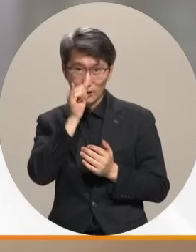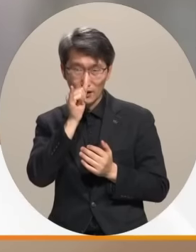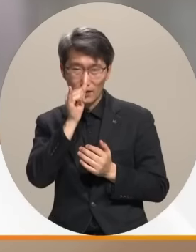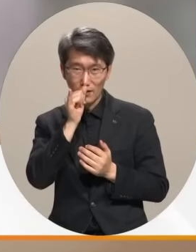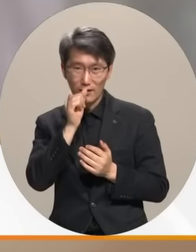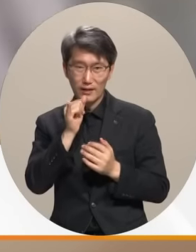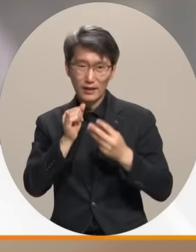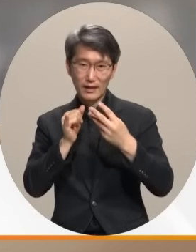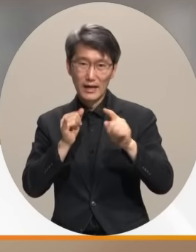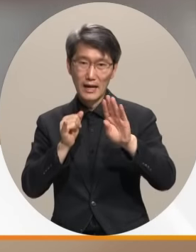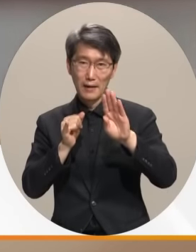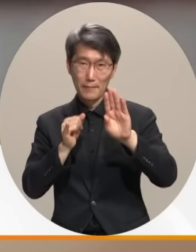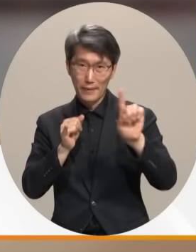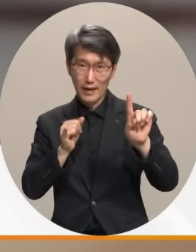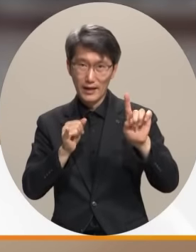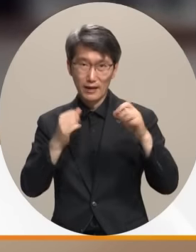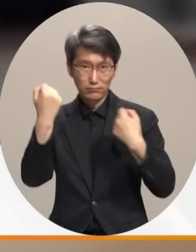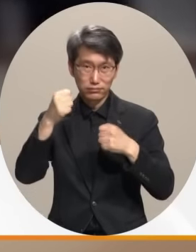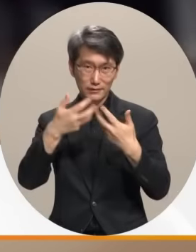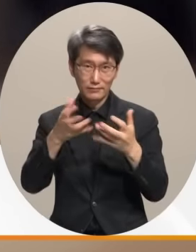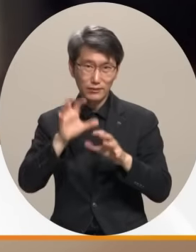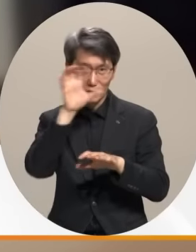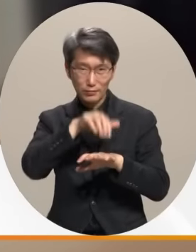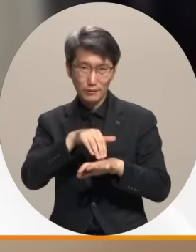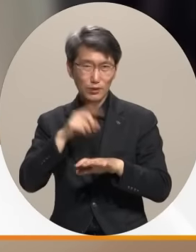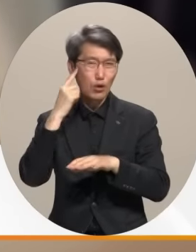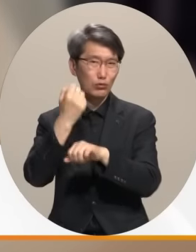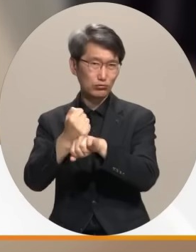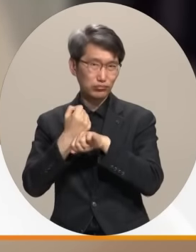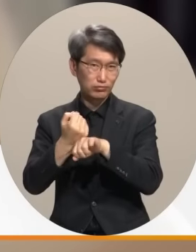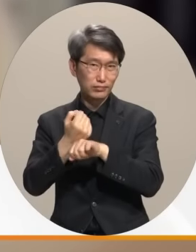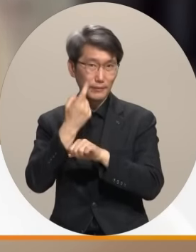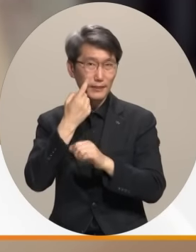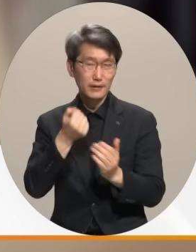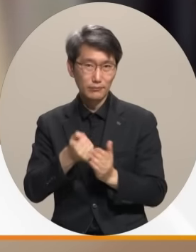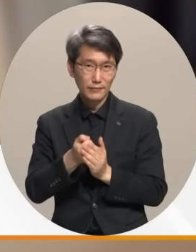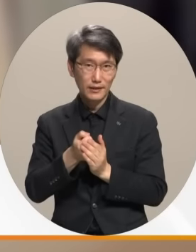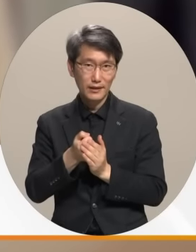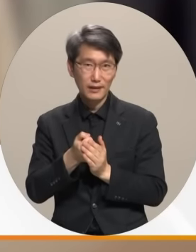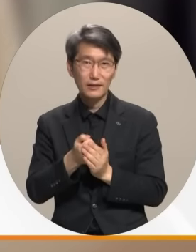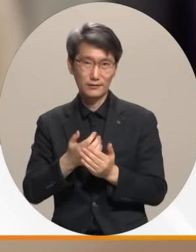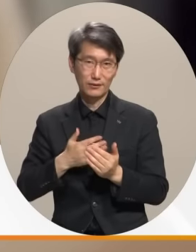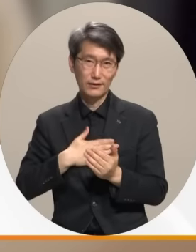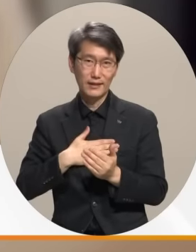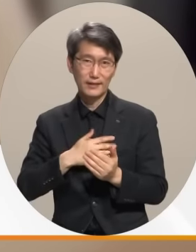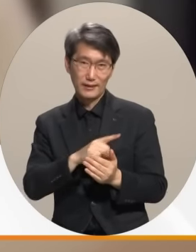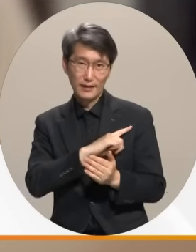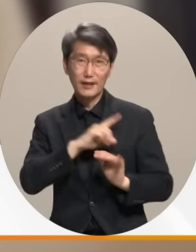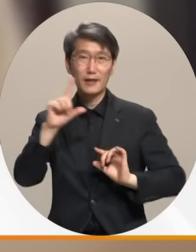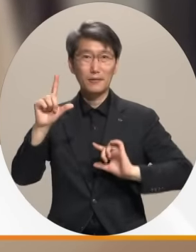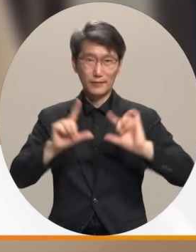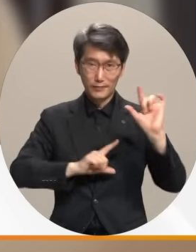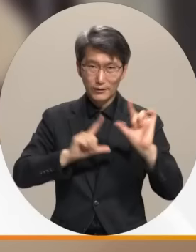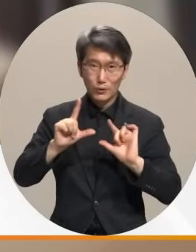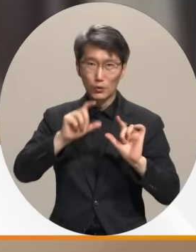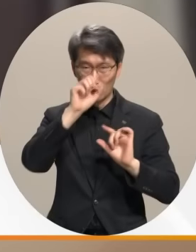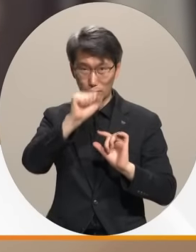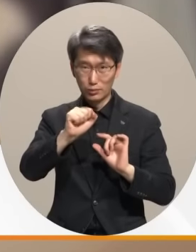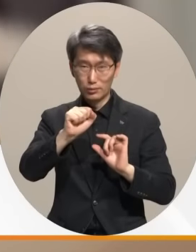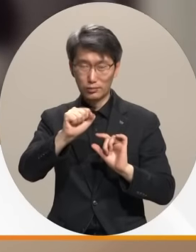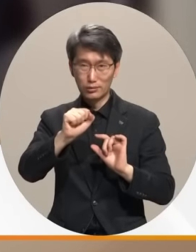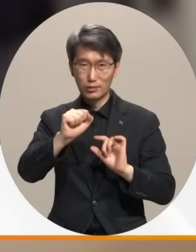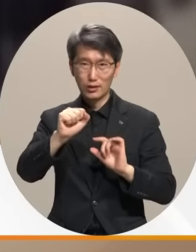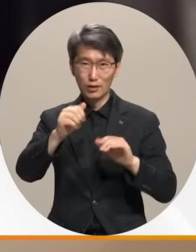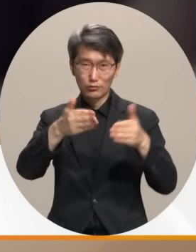라바야데르 연습하면서 많은 연구의 시간을 보냈기 때문에 저의 최대치의 모습을 관객분들에게